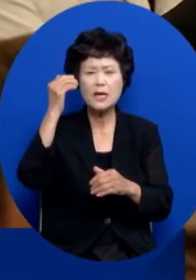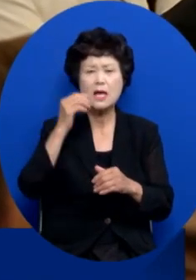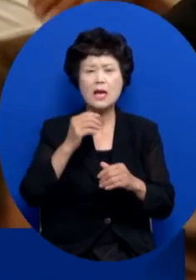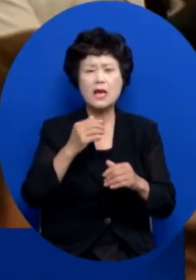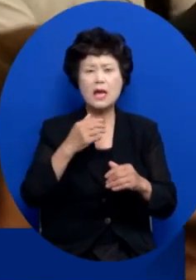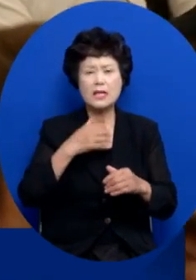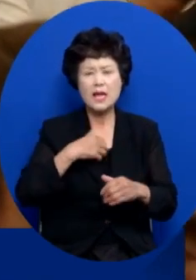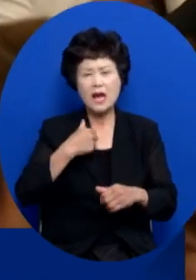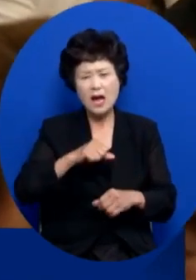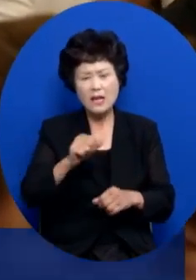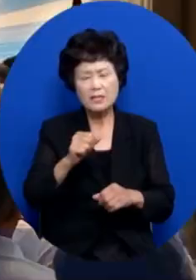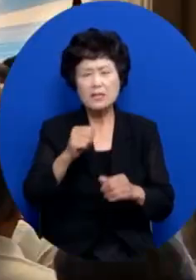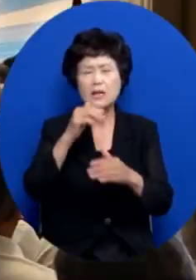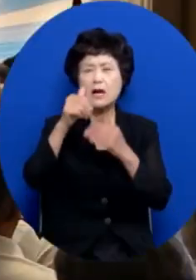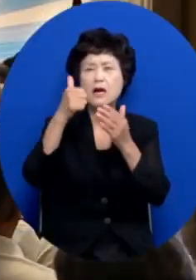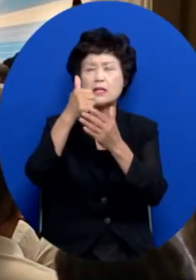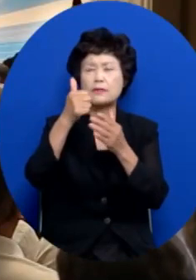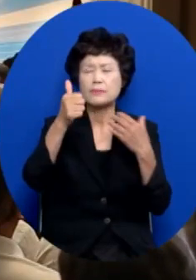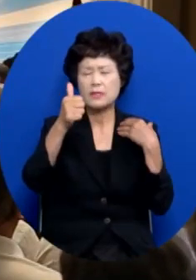하나님께 맡깁니다.